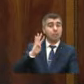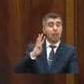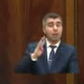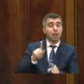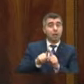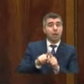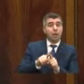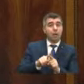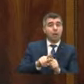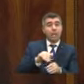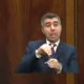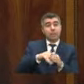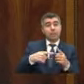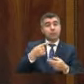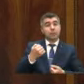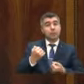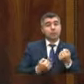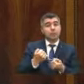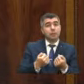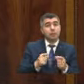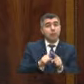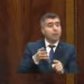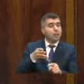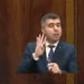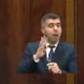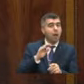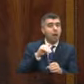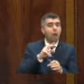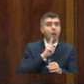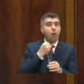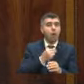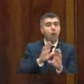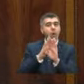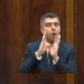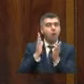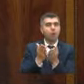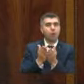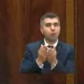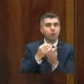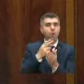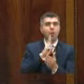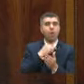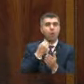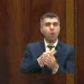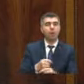الأستاذ وهبي، سمعنا لصوت المعارضة السيد رئيس في قراءته لتشكيل هذه الحكومة. بالفعل كان هناك